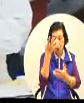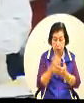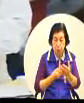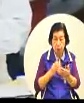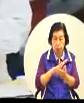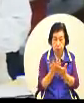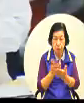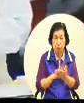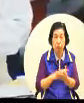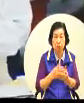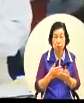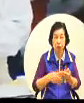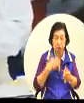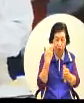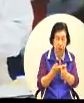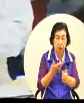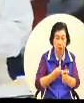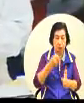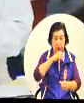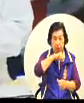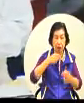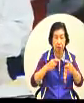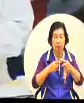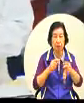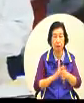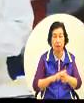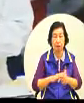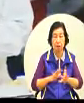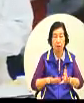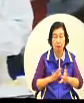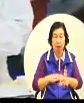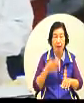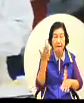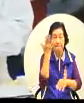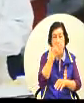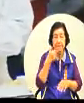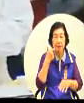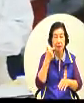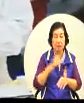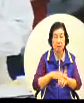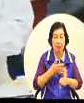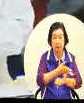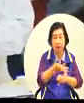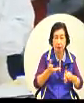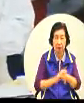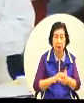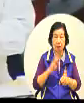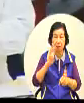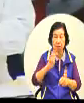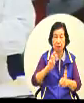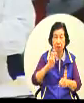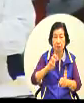的。那么美丽岛民主事件37周年